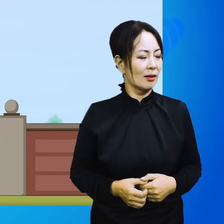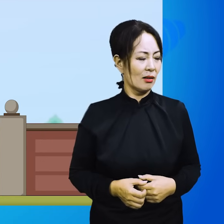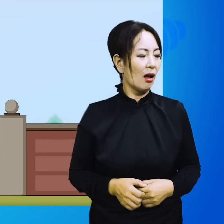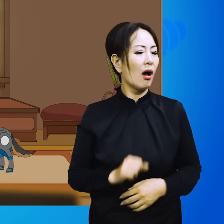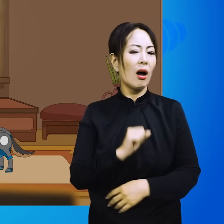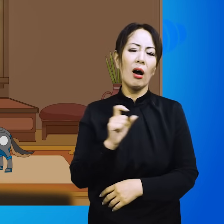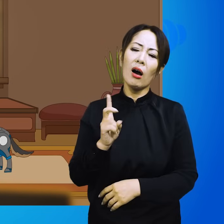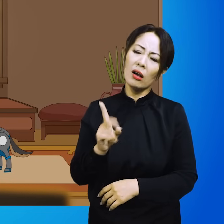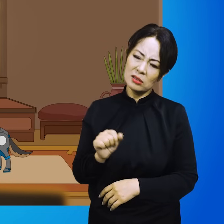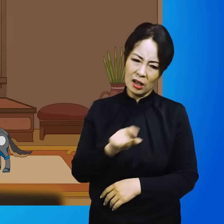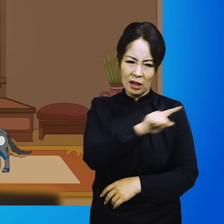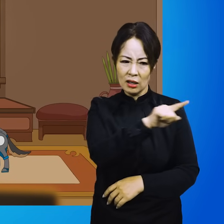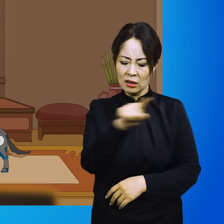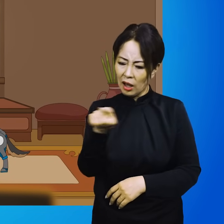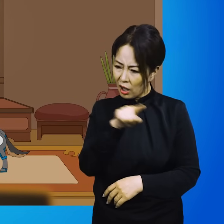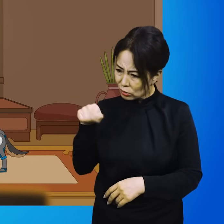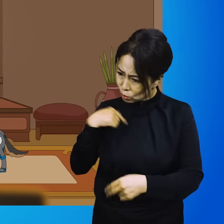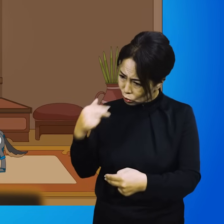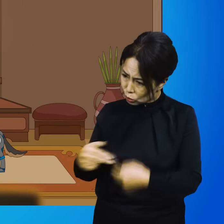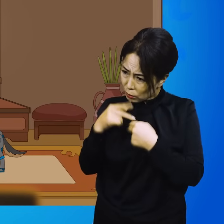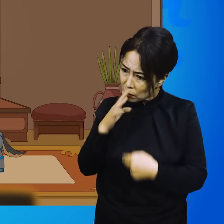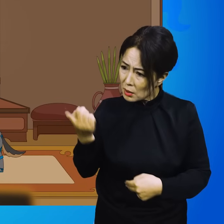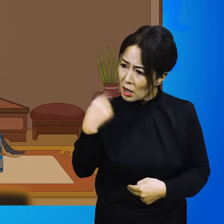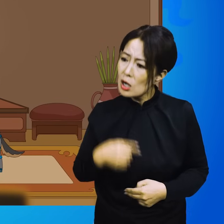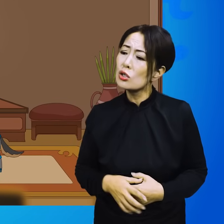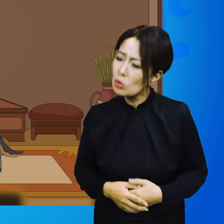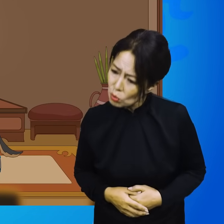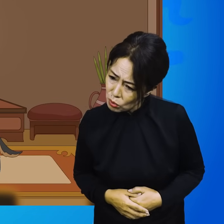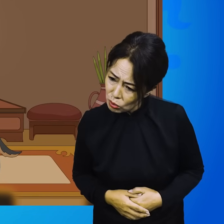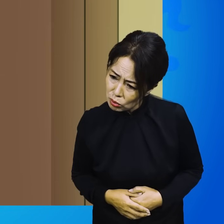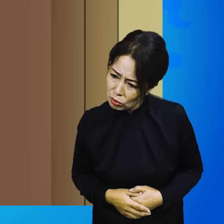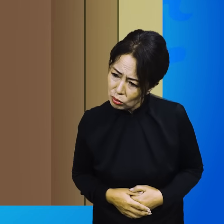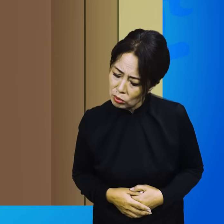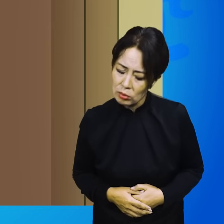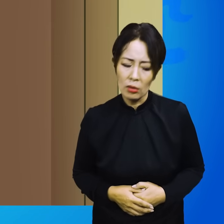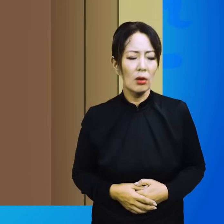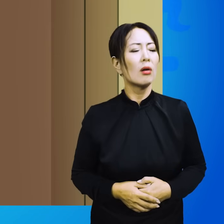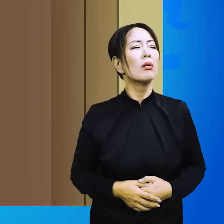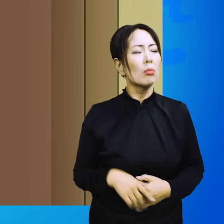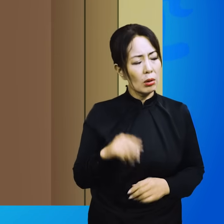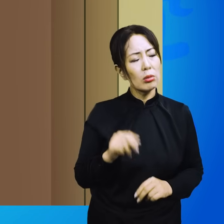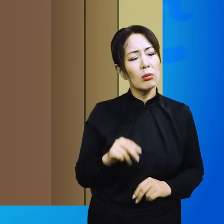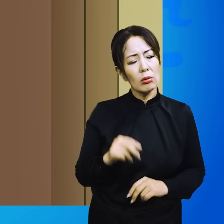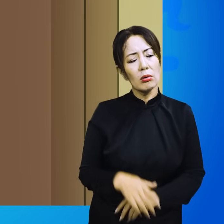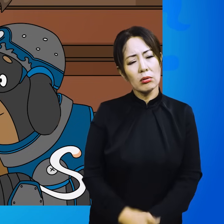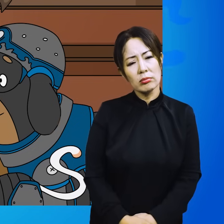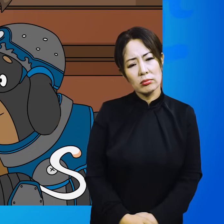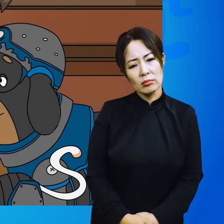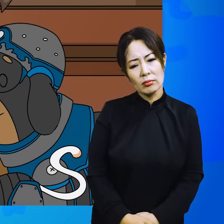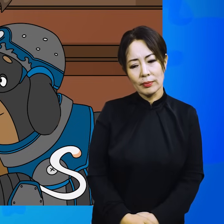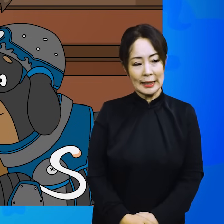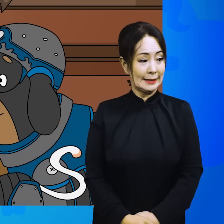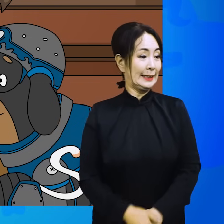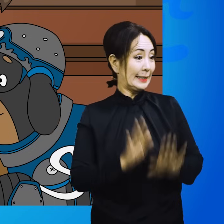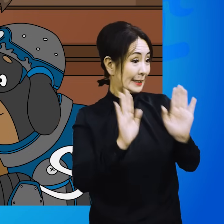Хаан за, та нар надад туслах гэж ирсэн юм уу? Тэгиё.